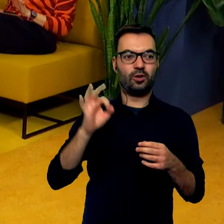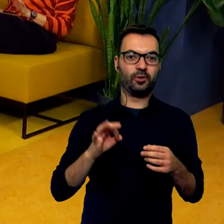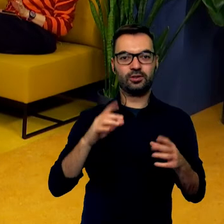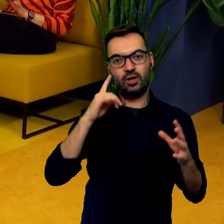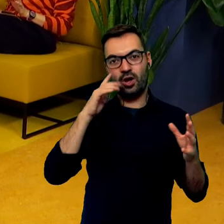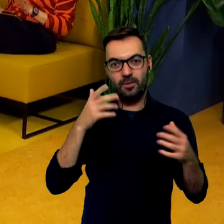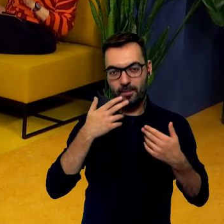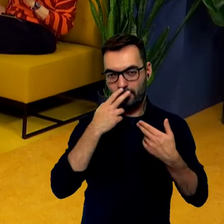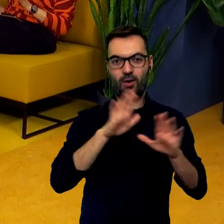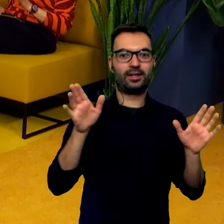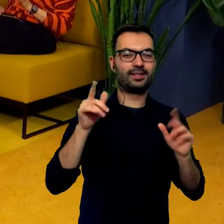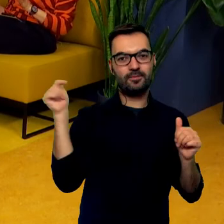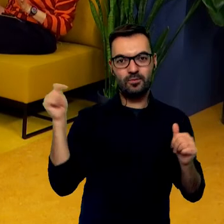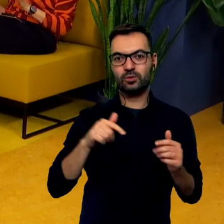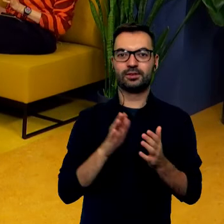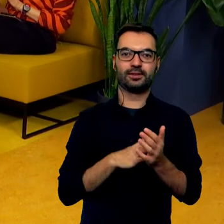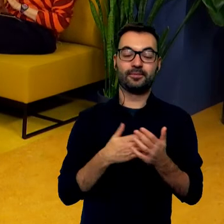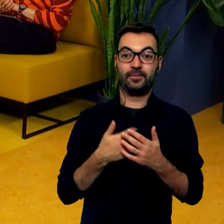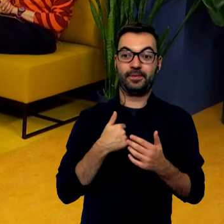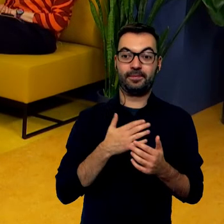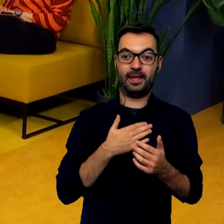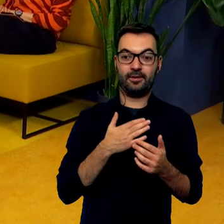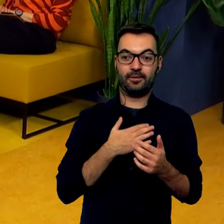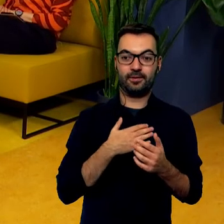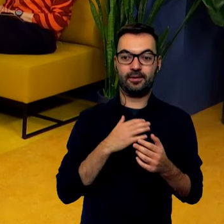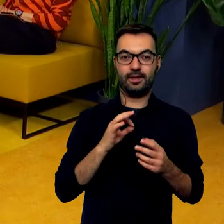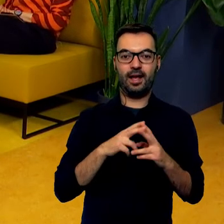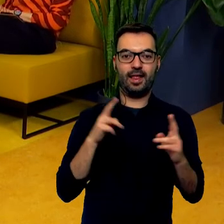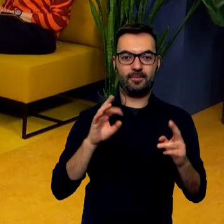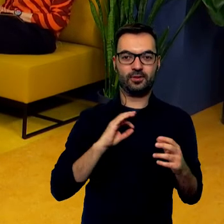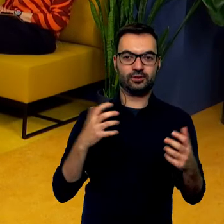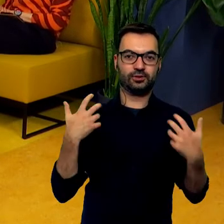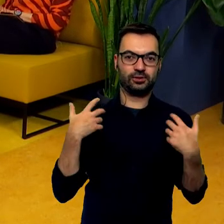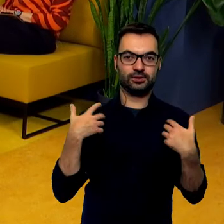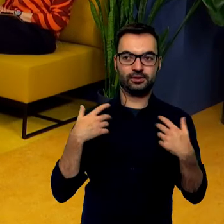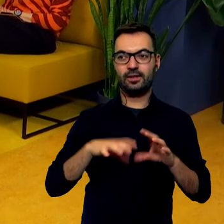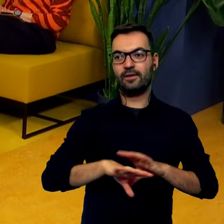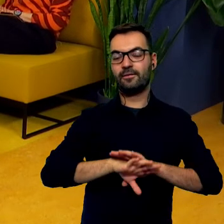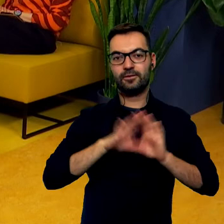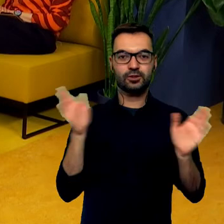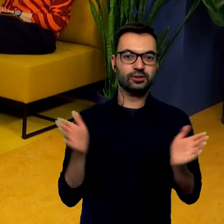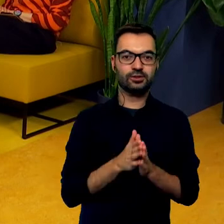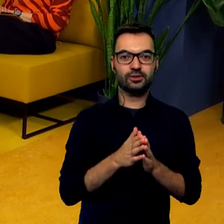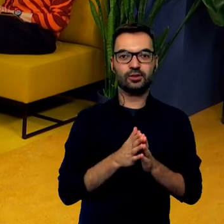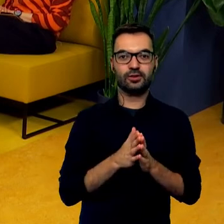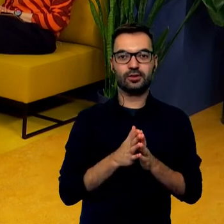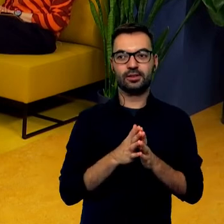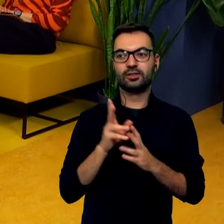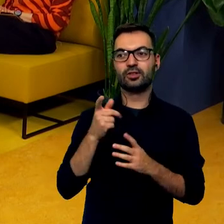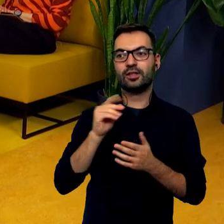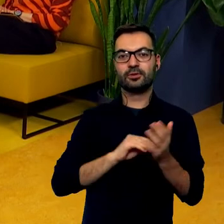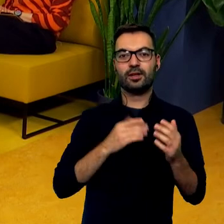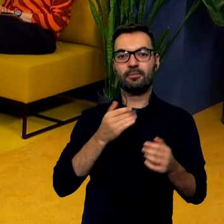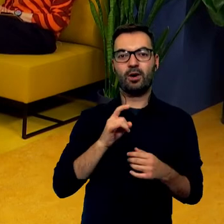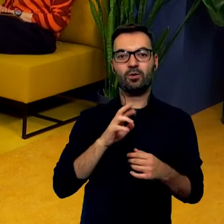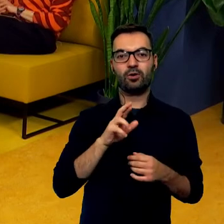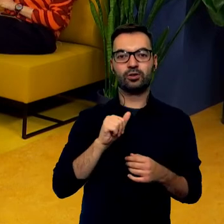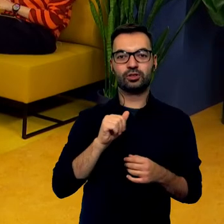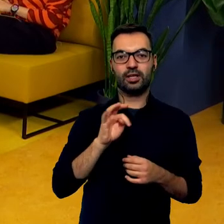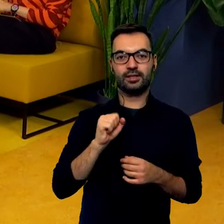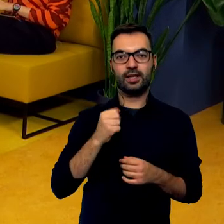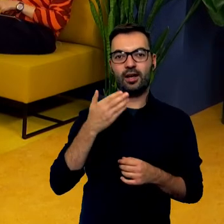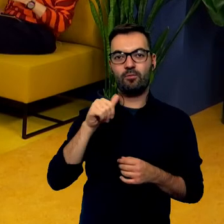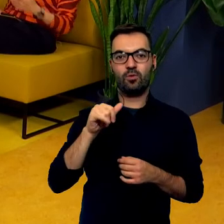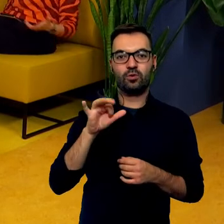stuprocentowo odkrywać, ale no muszę na przykład, bo ja miałam taką fazę w swoim życiu, że wszystko, co było spod pióra Małgorzaty Musierowicz,